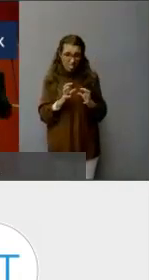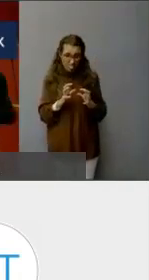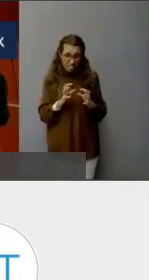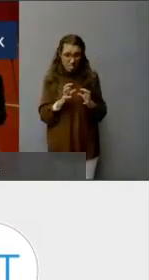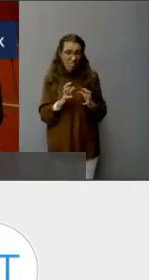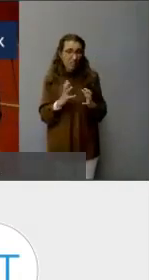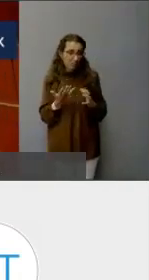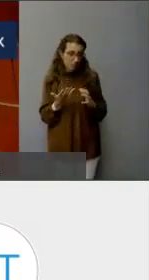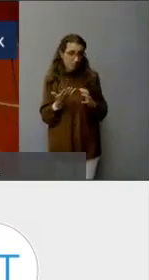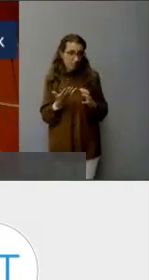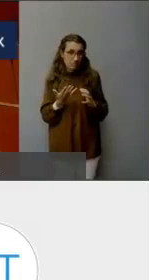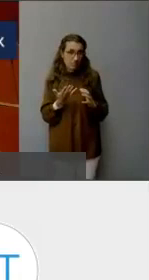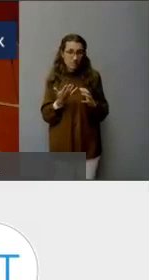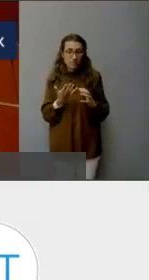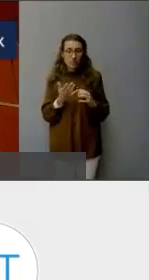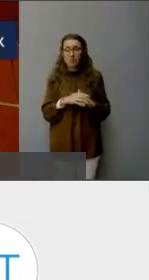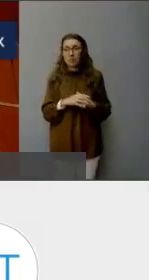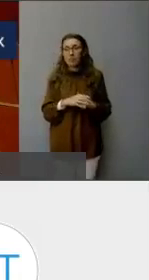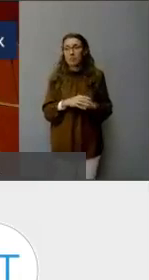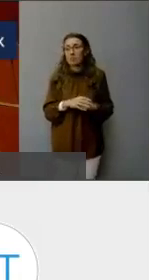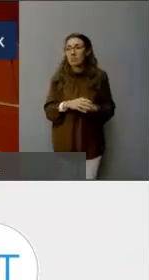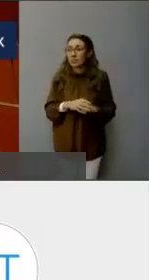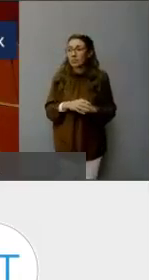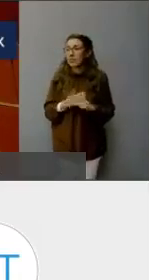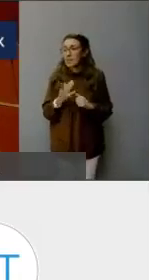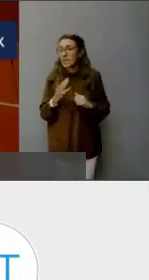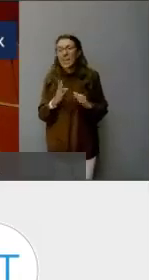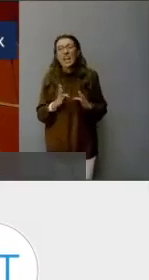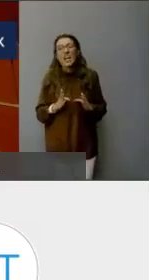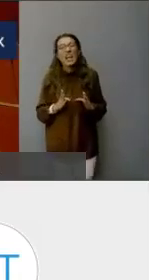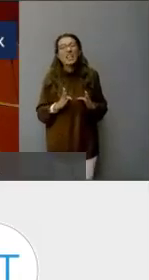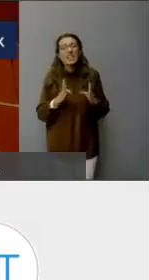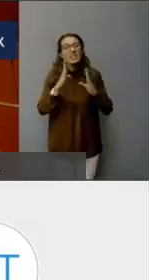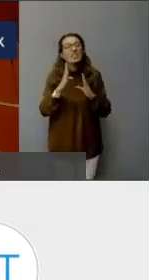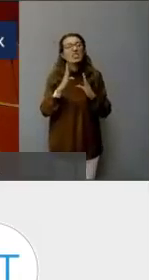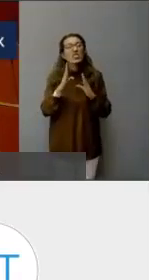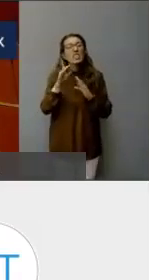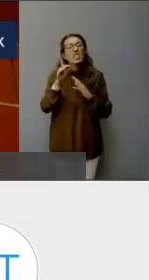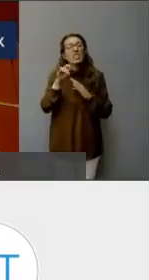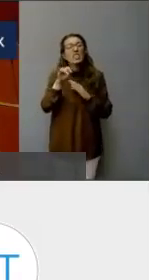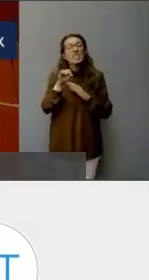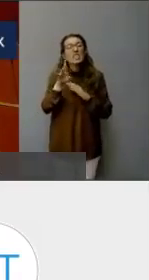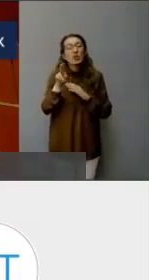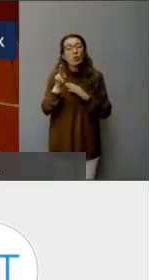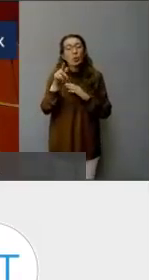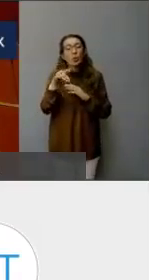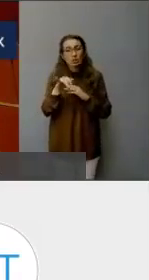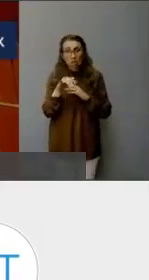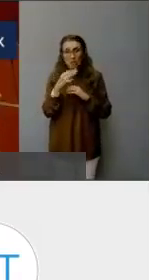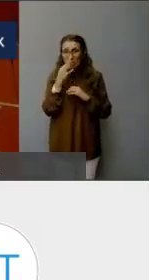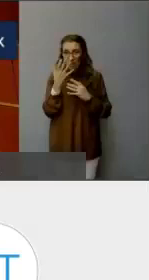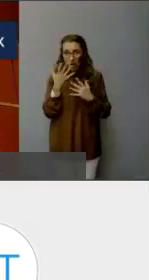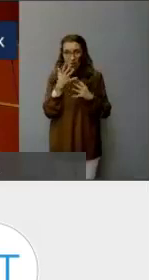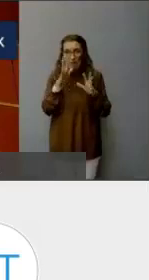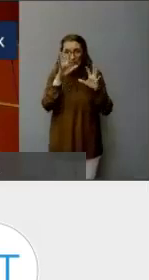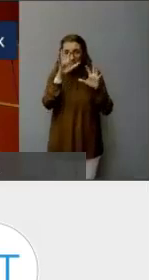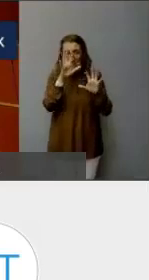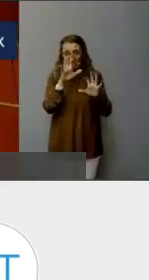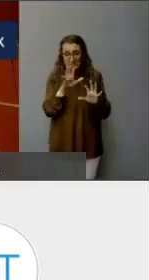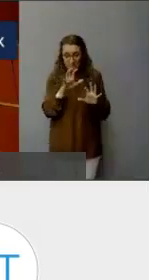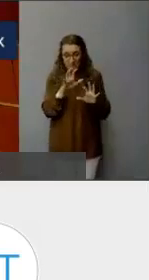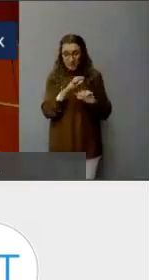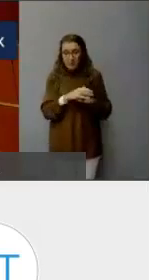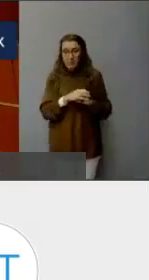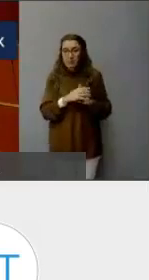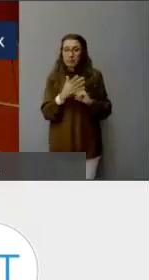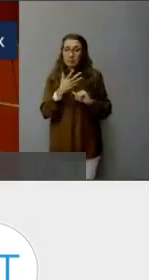ha fatto in una piccola discussione cose del dottor barry o subita da soli edifici di routine non voglio riaprire quel tema ci sono pagine di consigli di stato